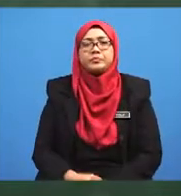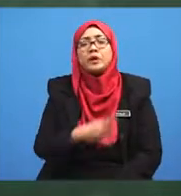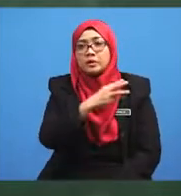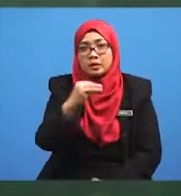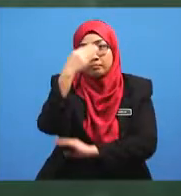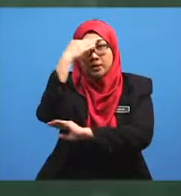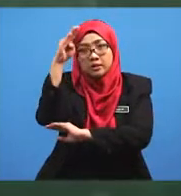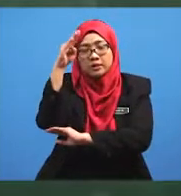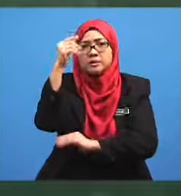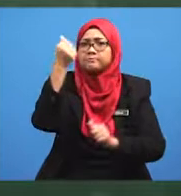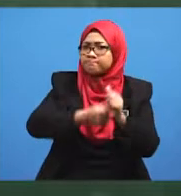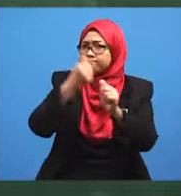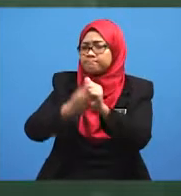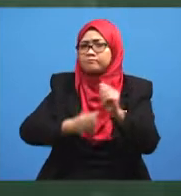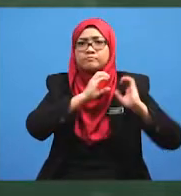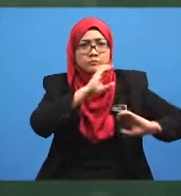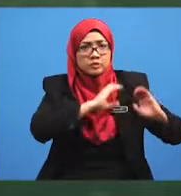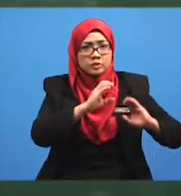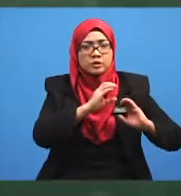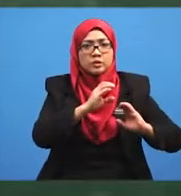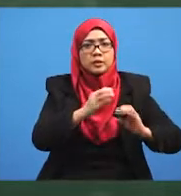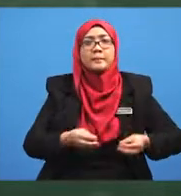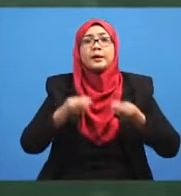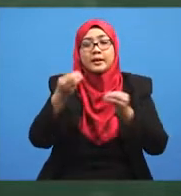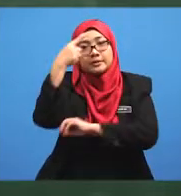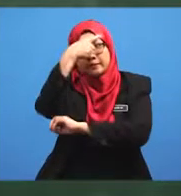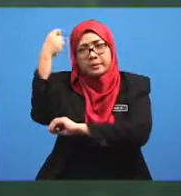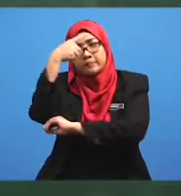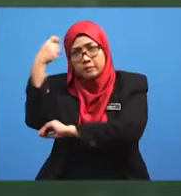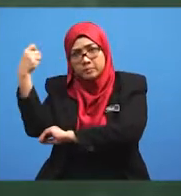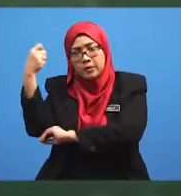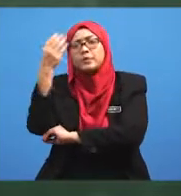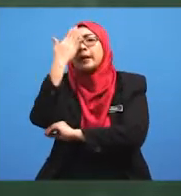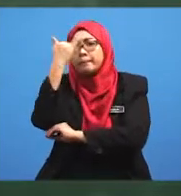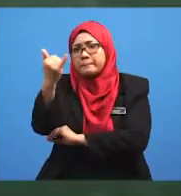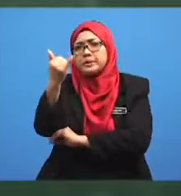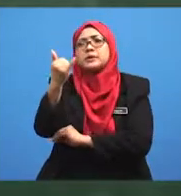setiap ciri-ciri, berikan sebab kenapa ia sesuai dipilih.